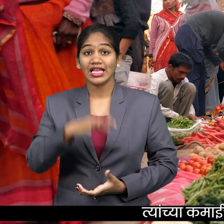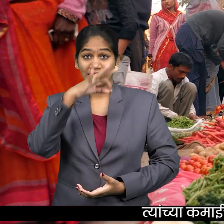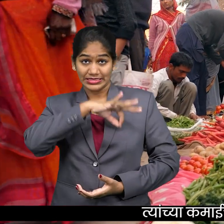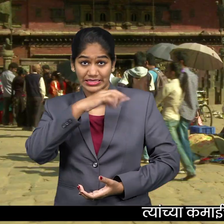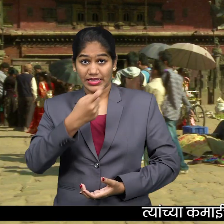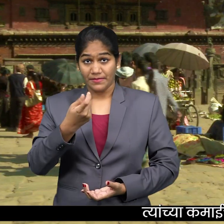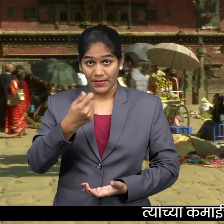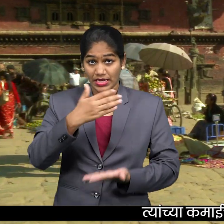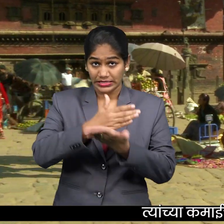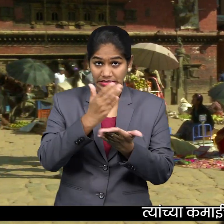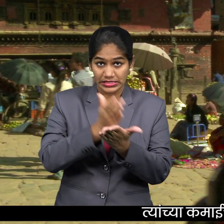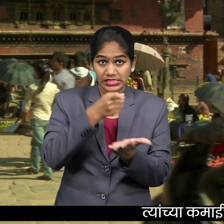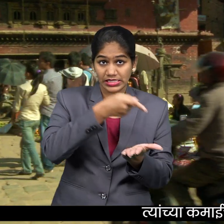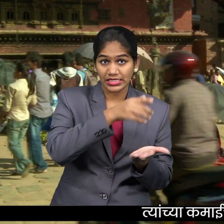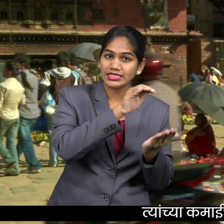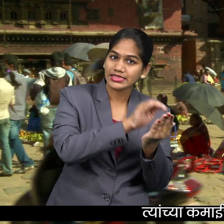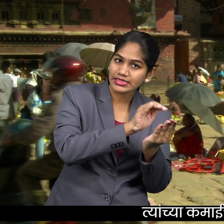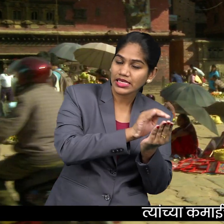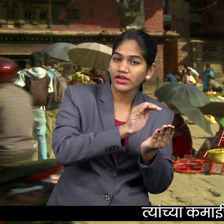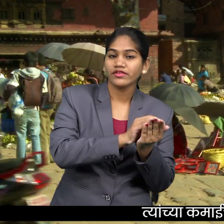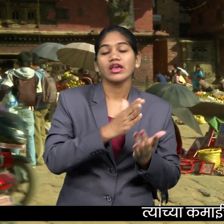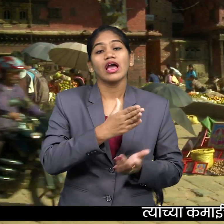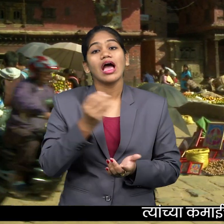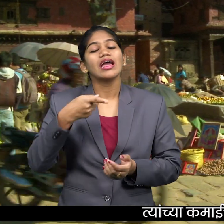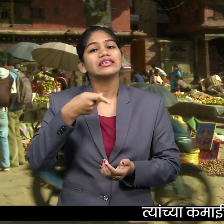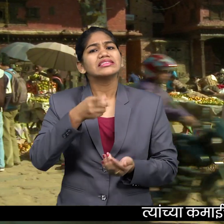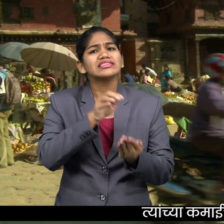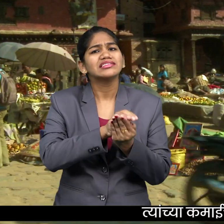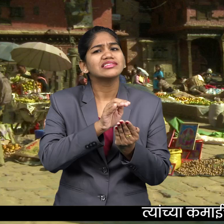त्यांच्या कमाईचा एक भाग वाचवला जातो